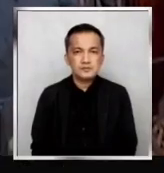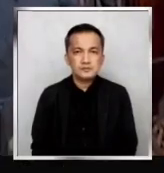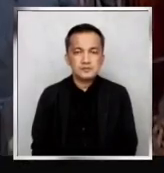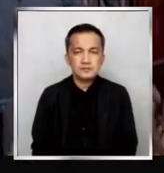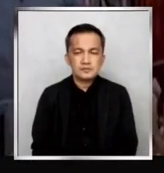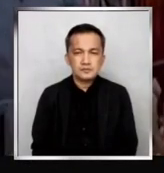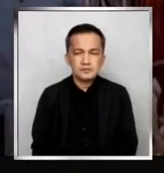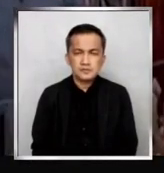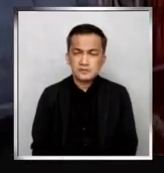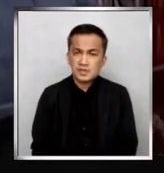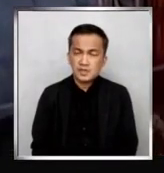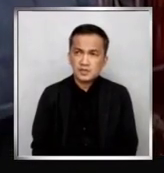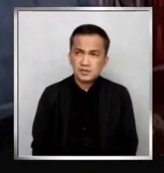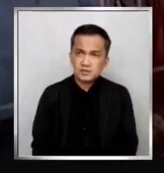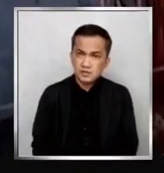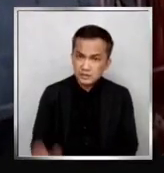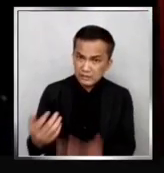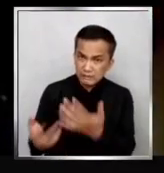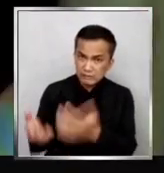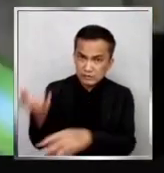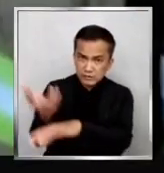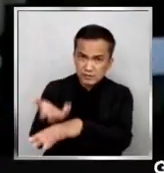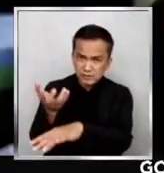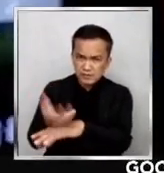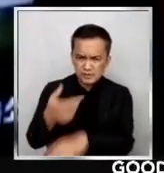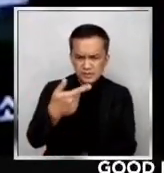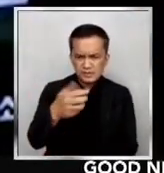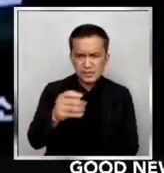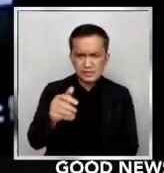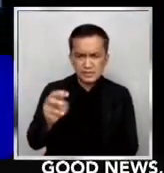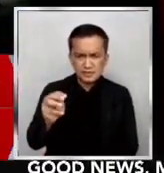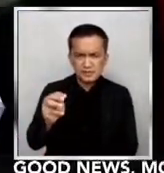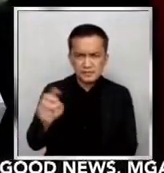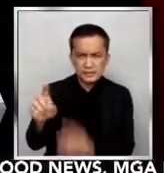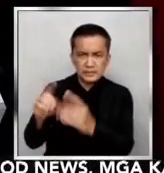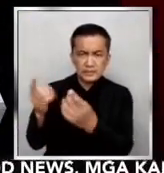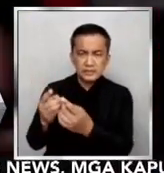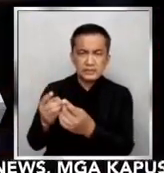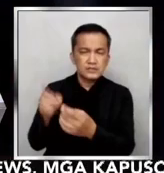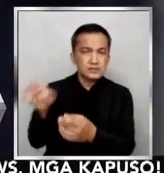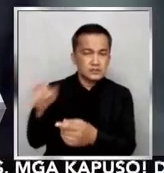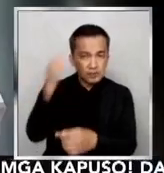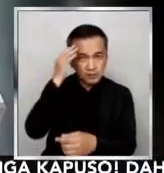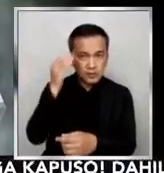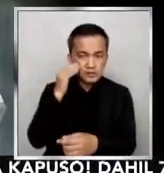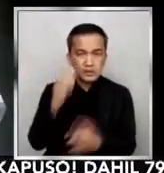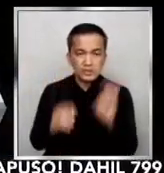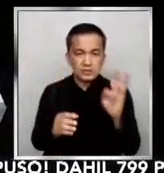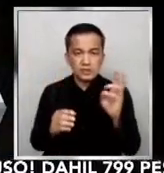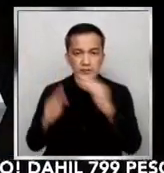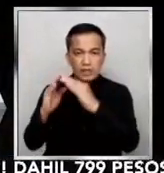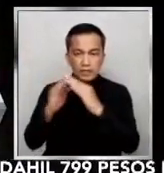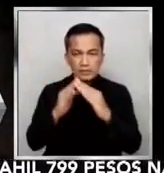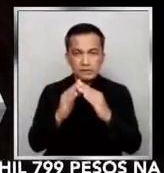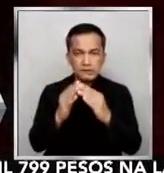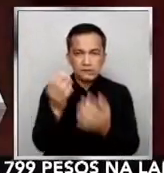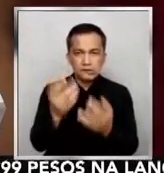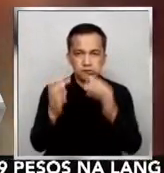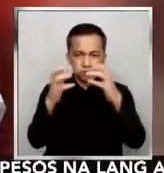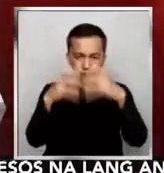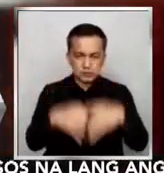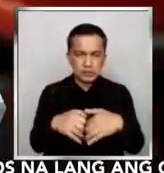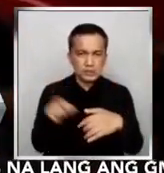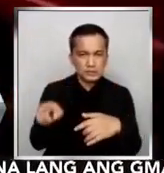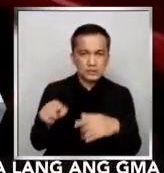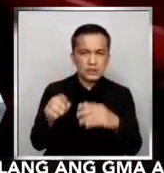Nagkasunog po sa mga barong-barong sa Gangnam District sa South Korea. 60 bahay ang natupok sa Guryong Village na isa sa mga